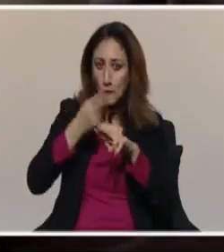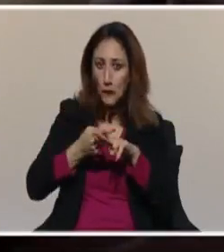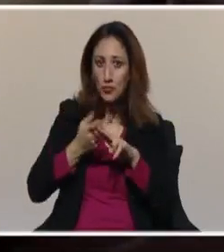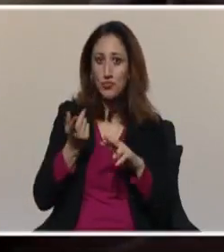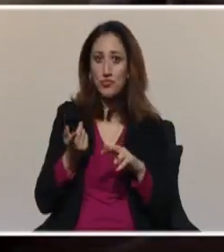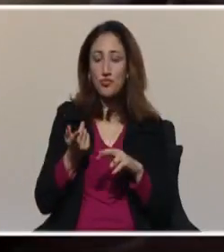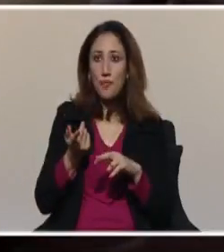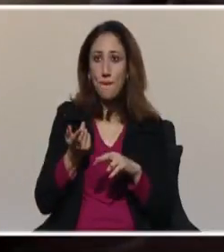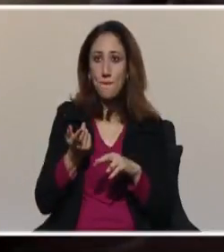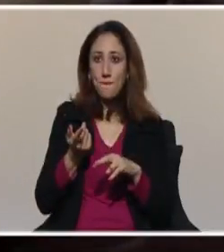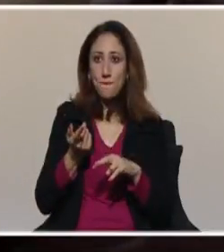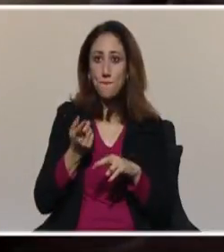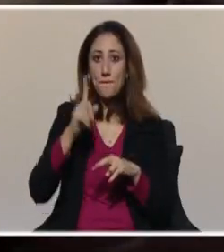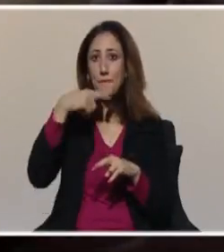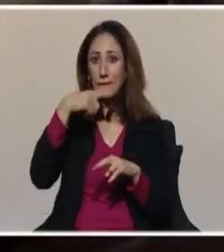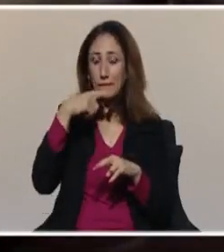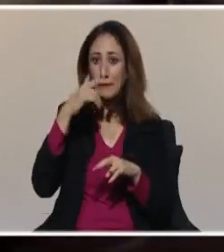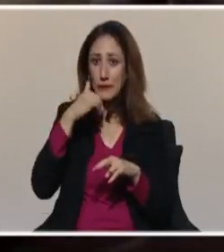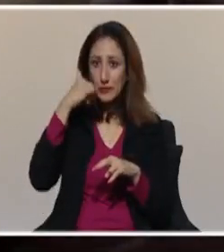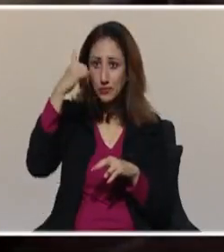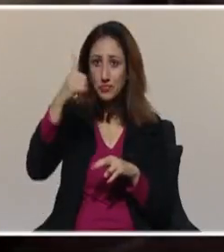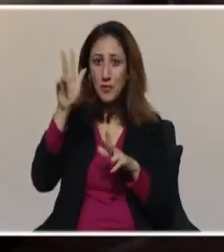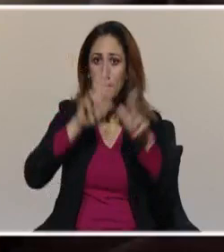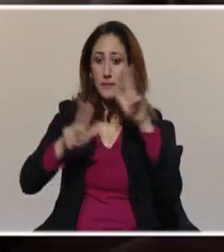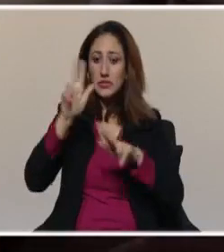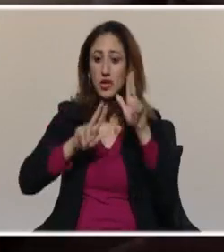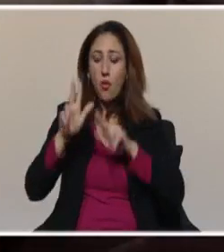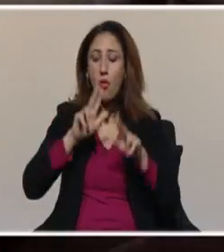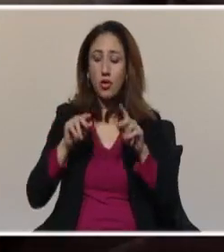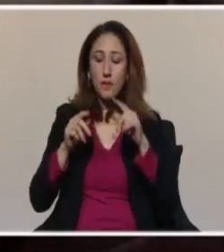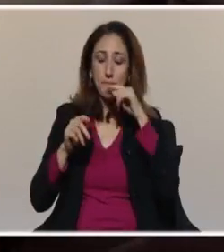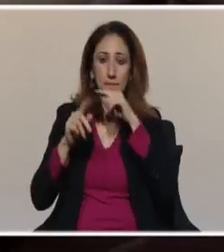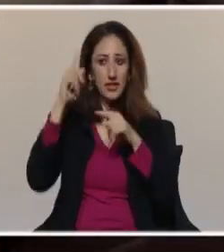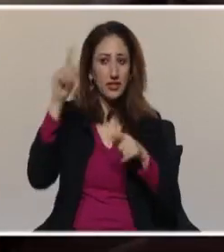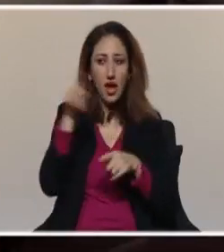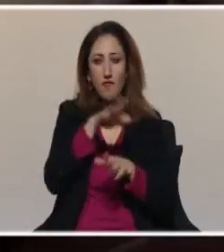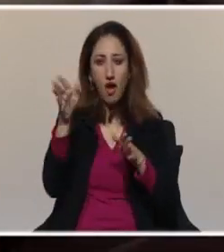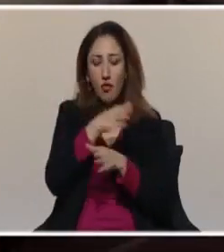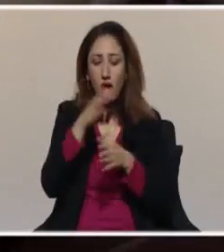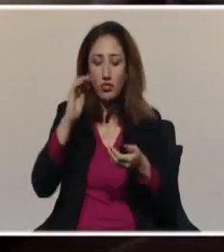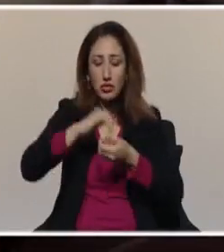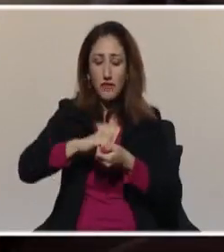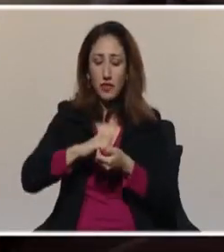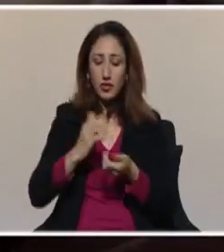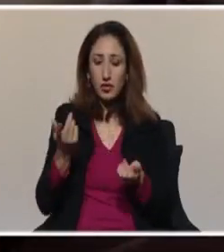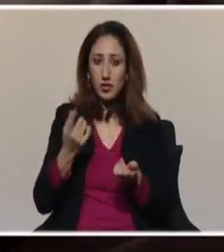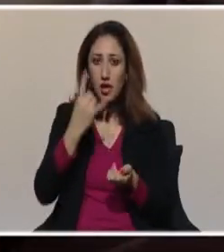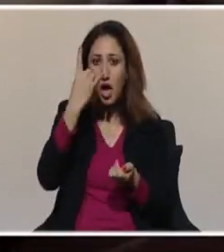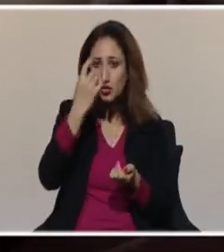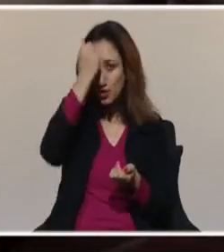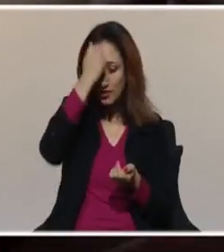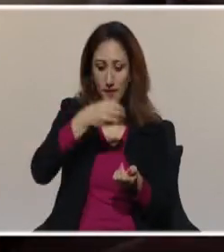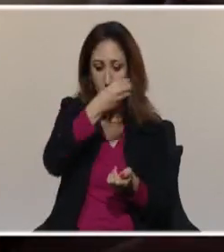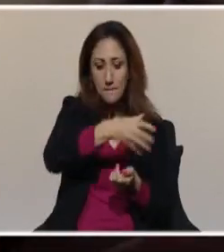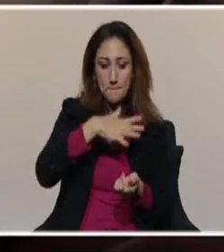الزوج كلمه وقال له ان سناء كانت عارفه ان هو مزور القسيمه وان المأذون مأذون مزور، بل ودفعت 10,000 جنيه